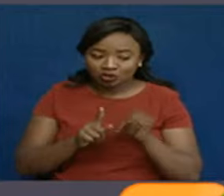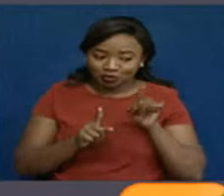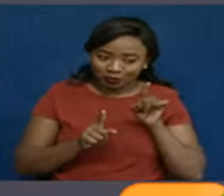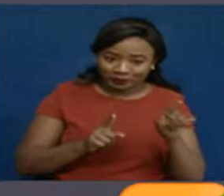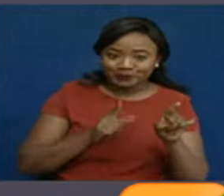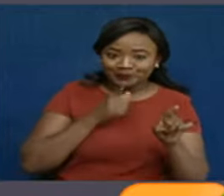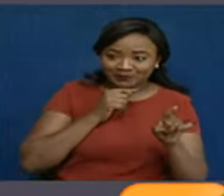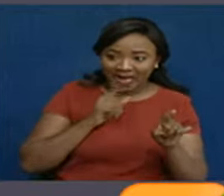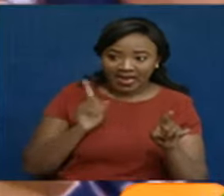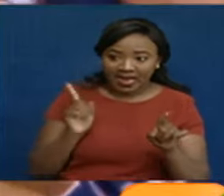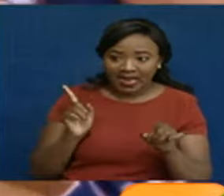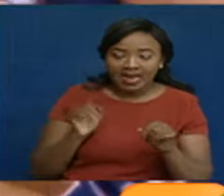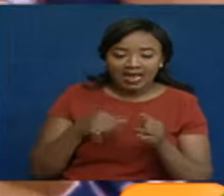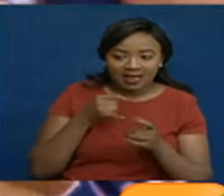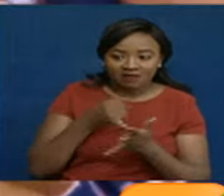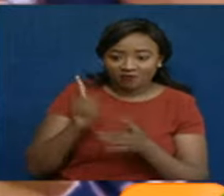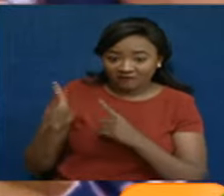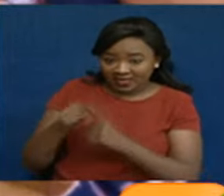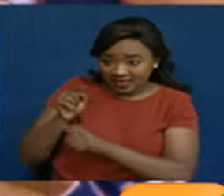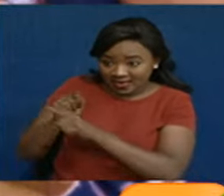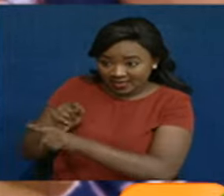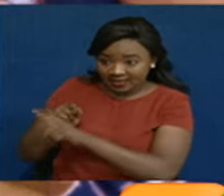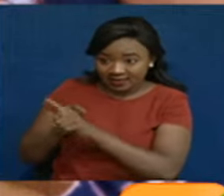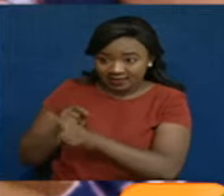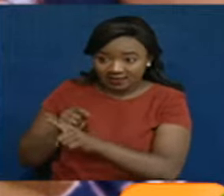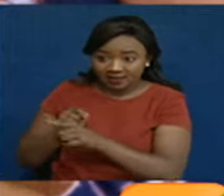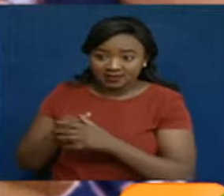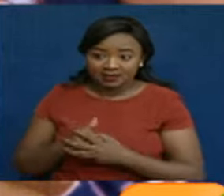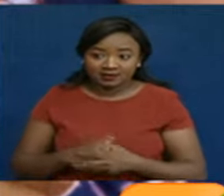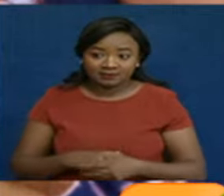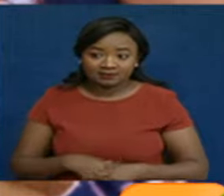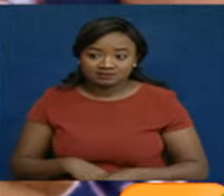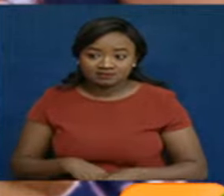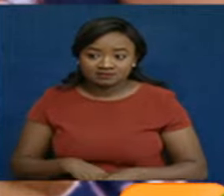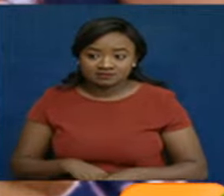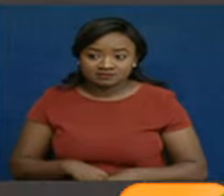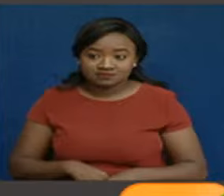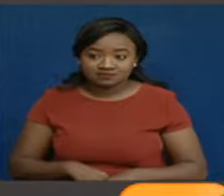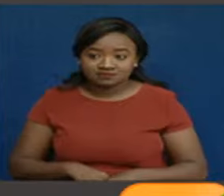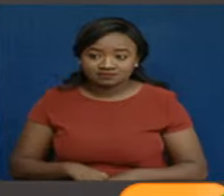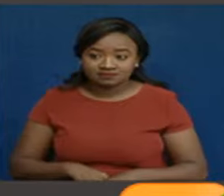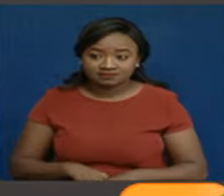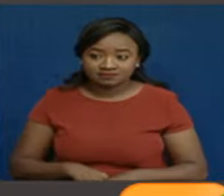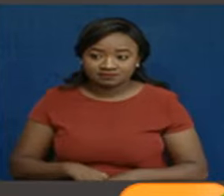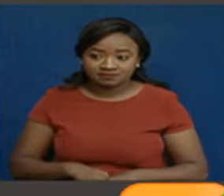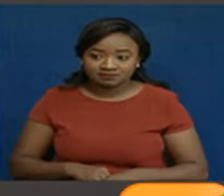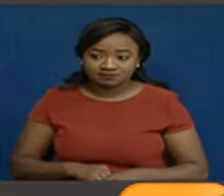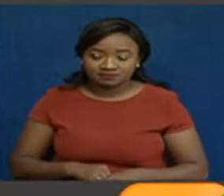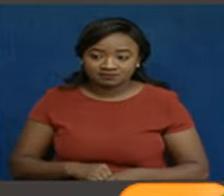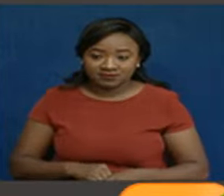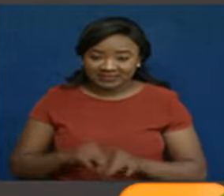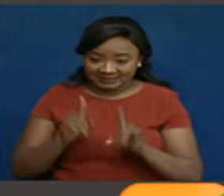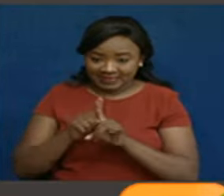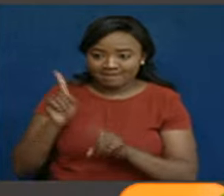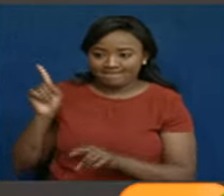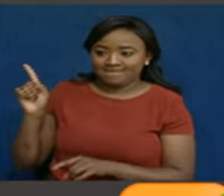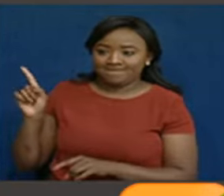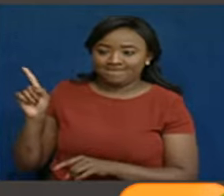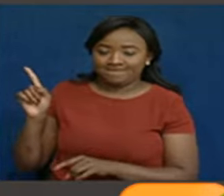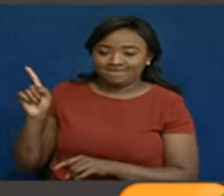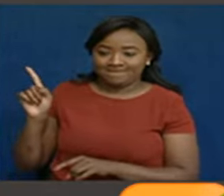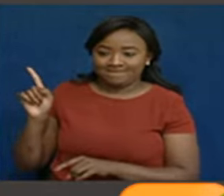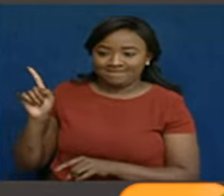na mauaji ya mama na binti wawili mtaani Isli na mauaji ya msichana huyu. Ripoti kuhusu kupotea kwa Deka